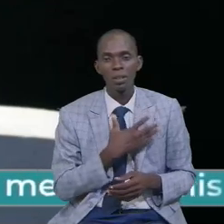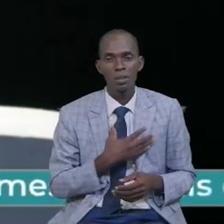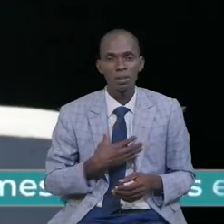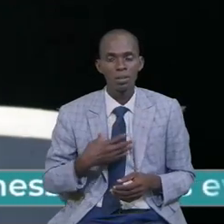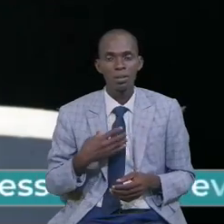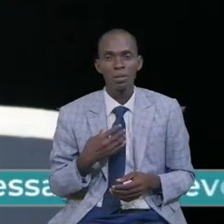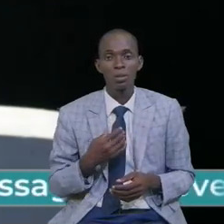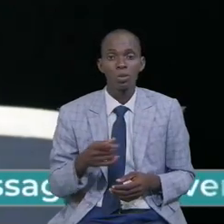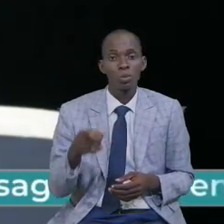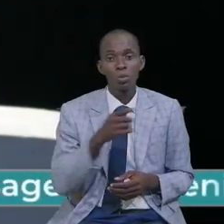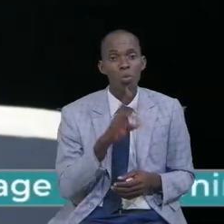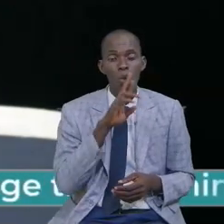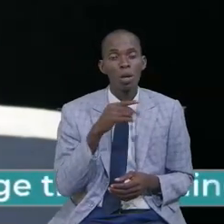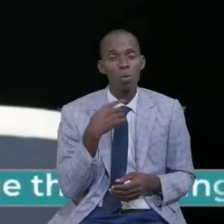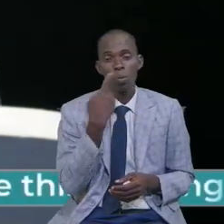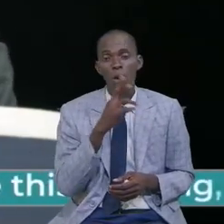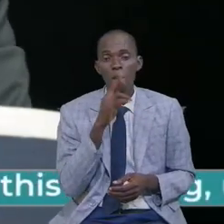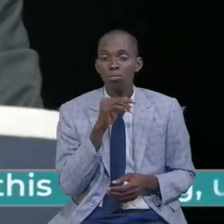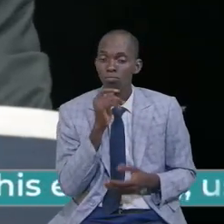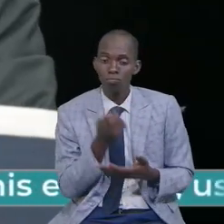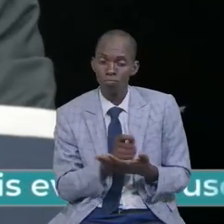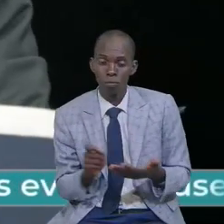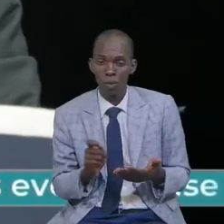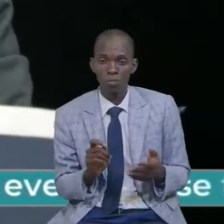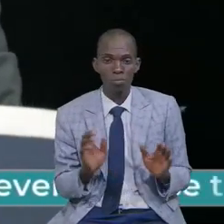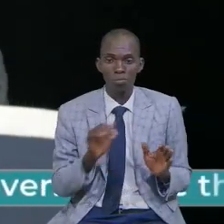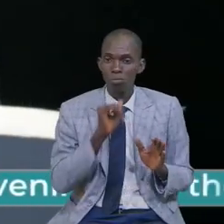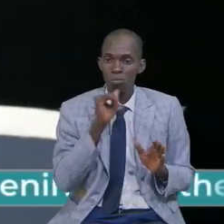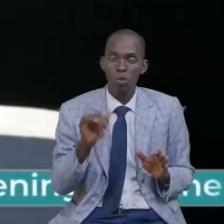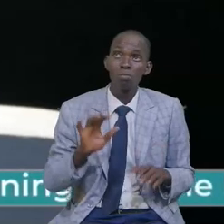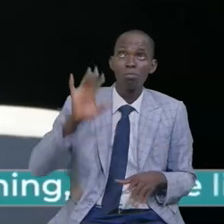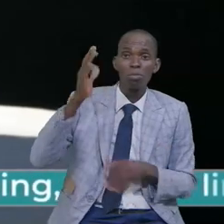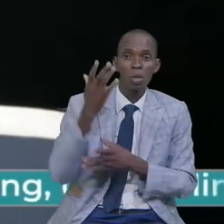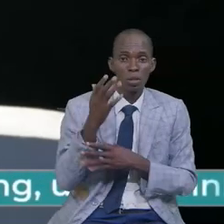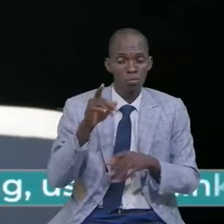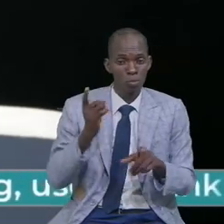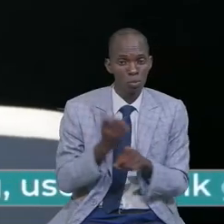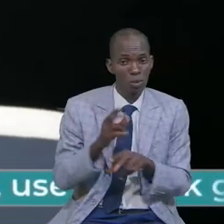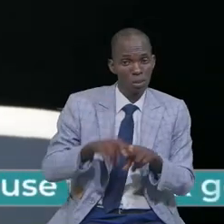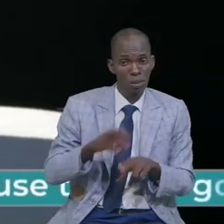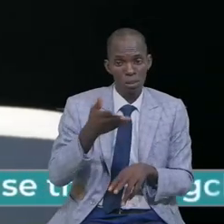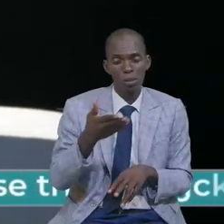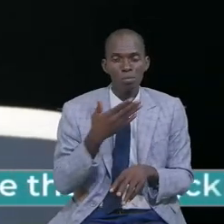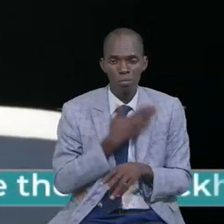Pour les autres, soyez en esprit de prière. Vous qui êtes assis, continuez à prier ce soir.